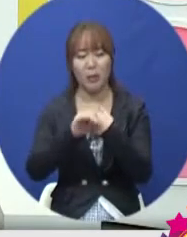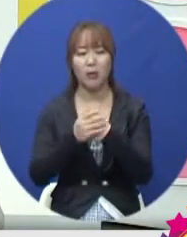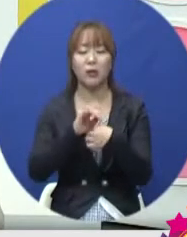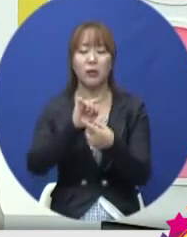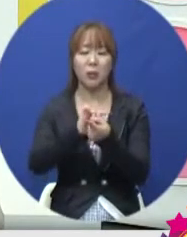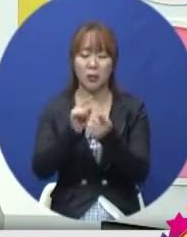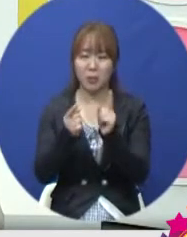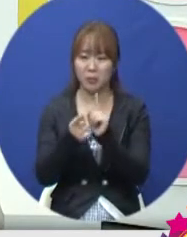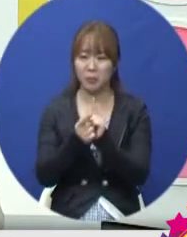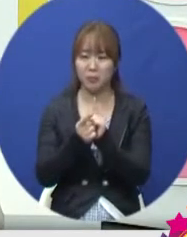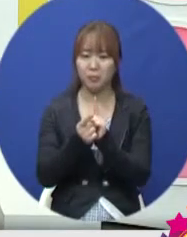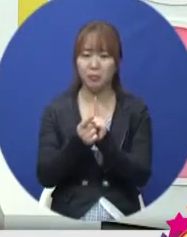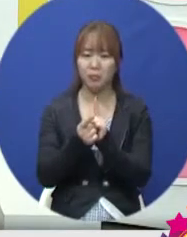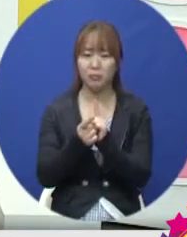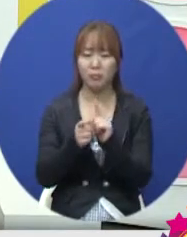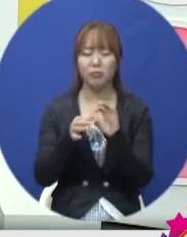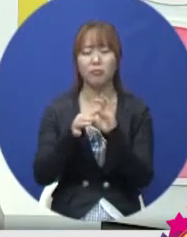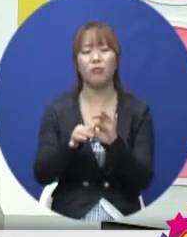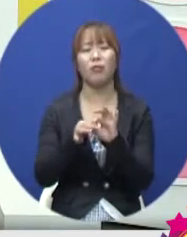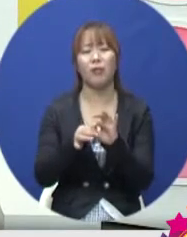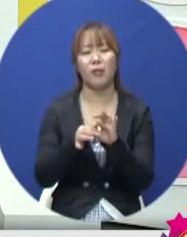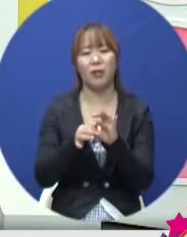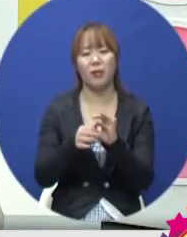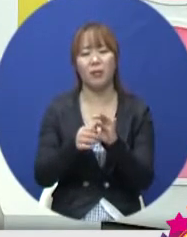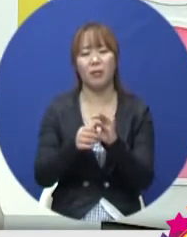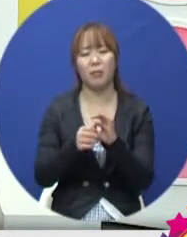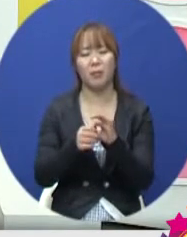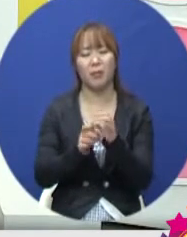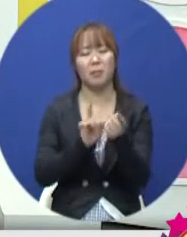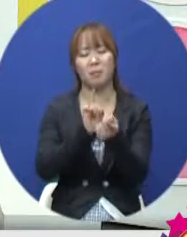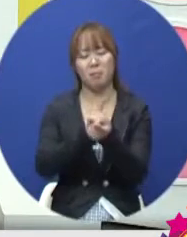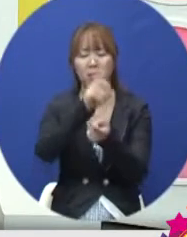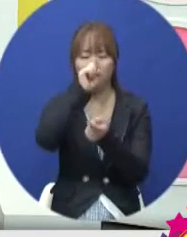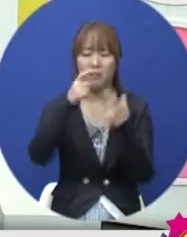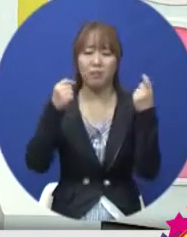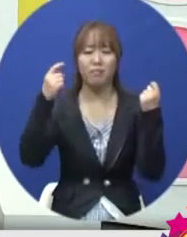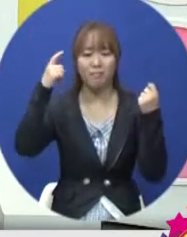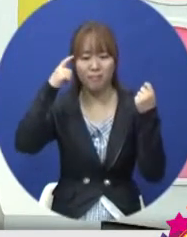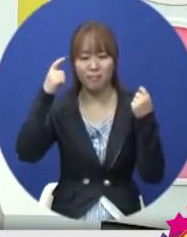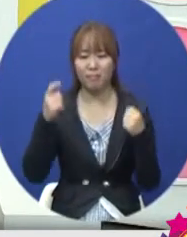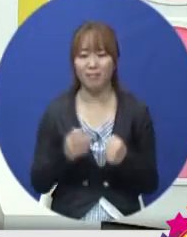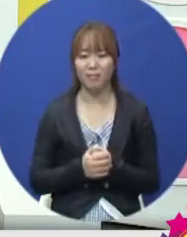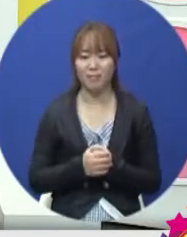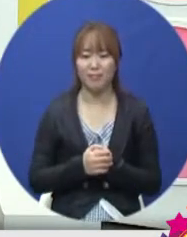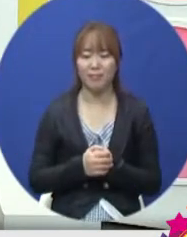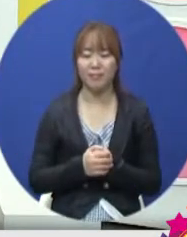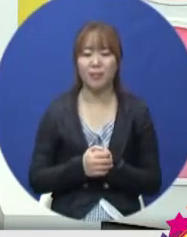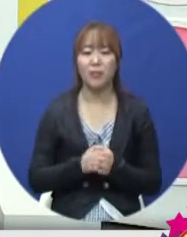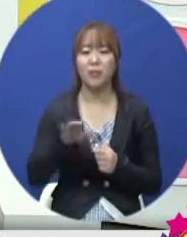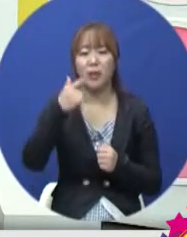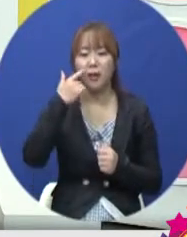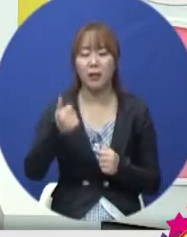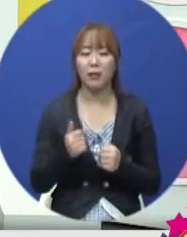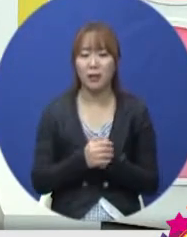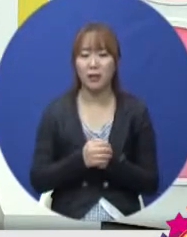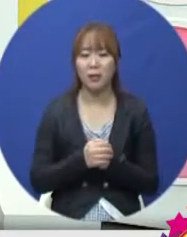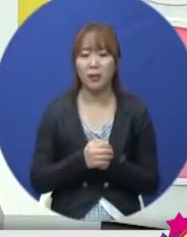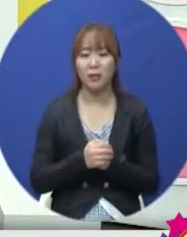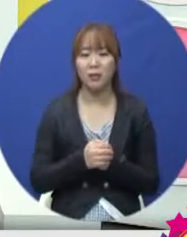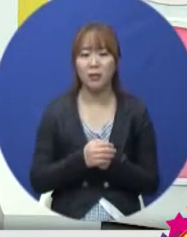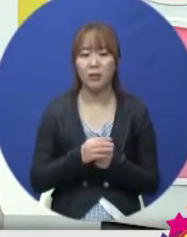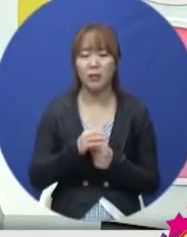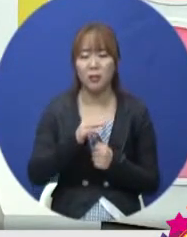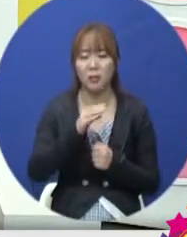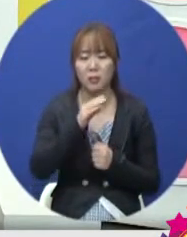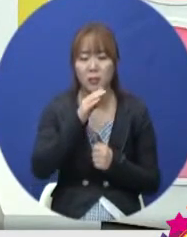서로 네. 그 뭐 연락이라도 좀 취하고 그쵸. 살았으면 좋지 않을 건가 그런 생각이 네. 들어서. 아버님, 예, 예. 근데